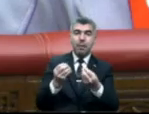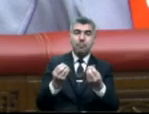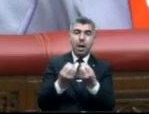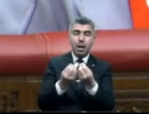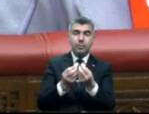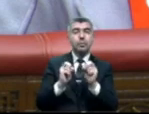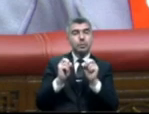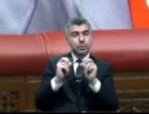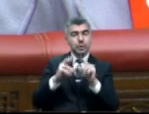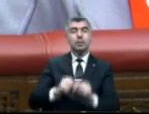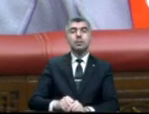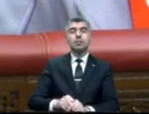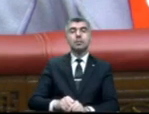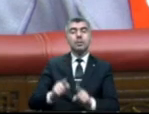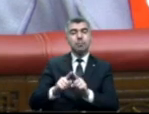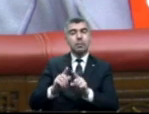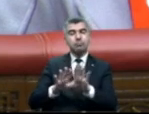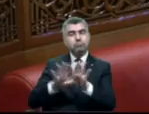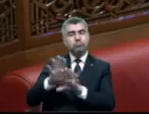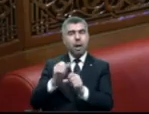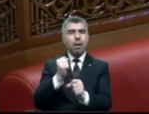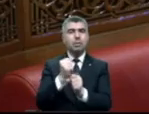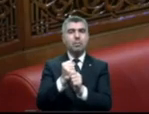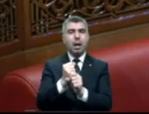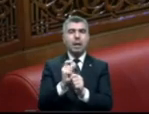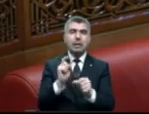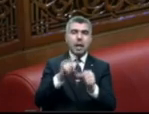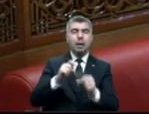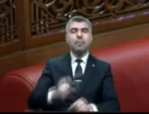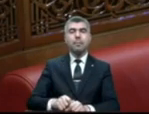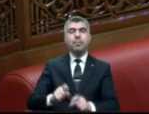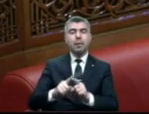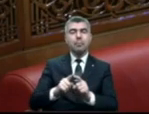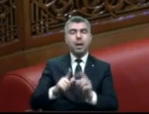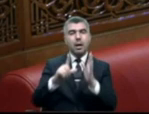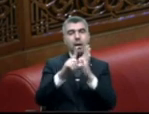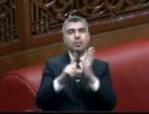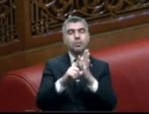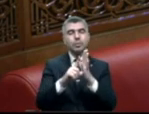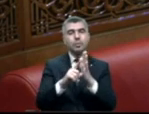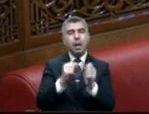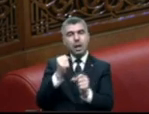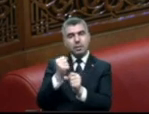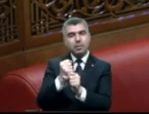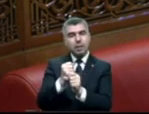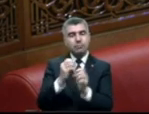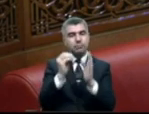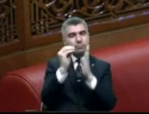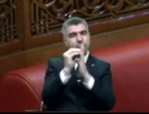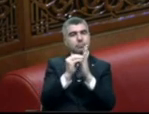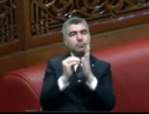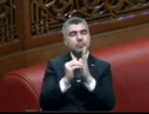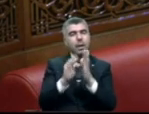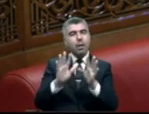باعتبارها أيضا محطة أساسية لممارسة الحق النقابي، فقد خصصت لها مدونة الشغل التي على أساسها